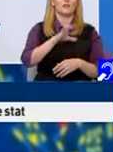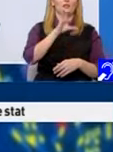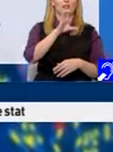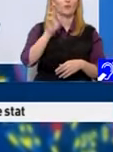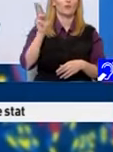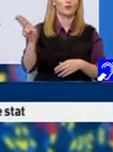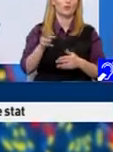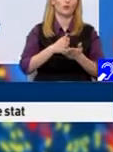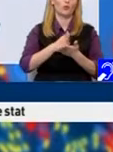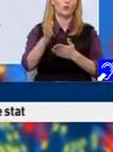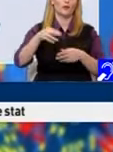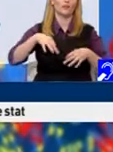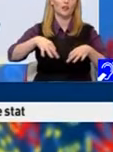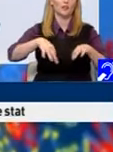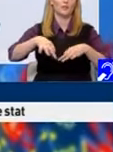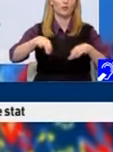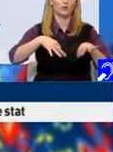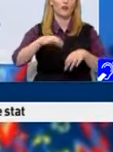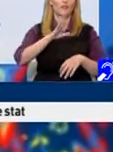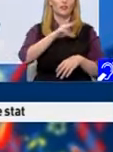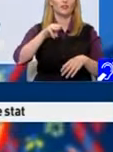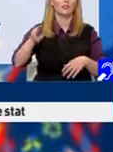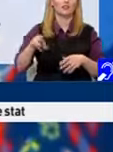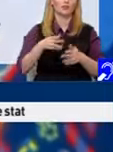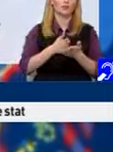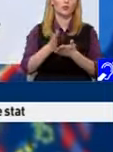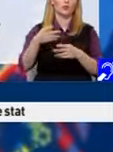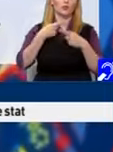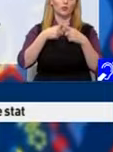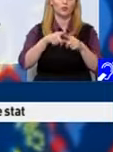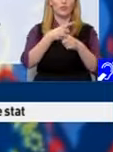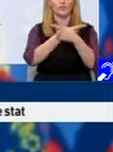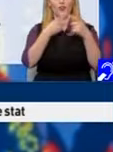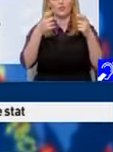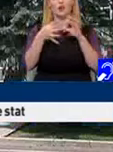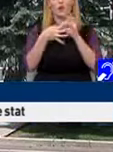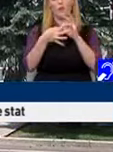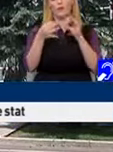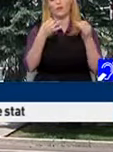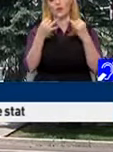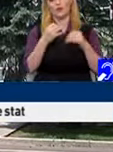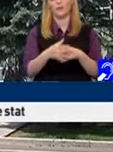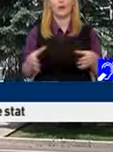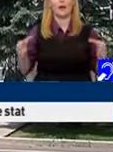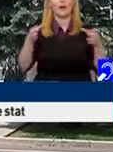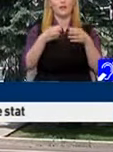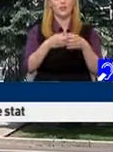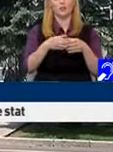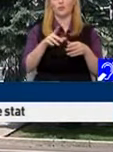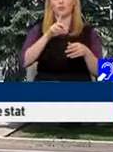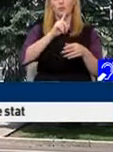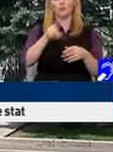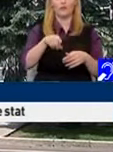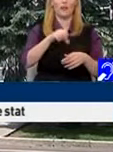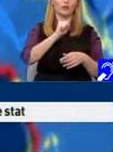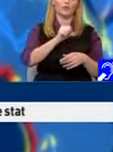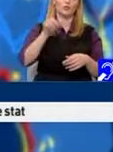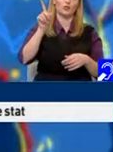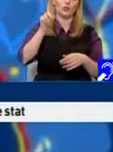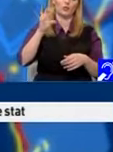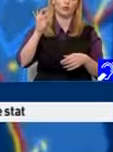coordona domeniul transporturilor, iar Vitalie Tarlev pe cel al tehnologiei informației și comunicațiilor. În echipă nu se va mai regăsi Anatolie